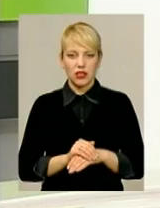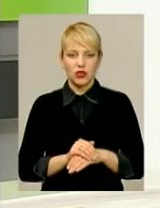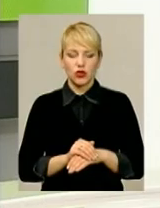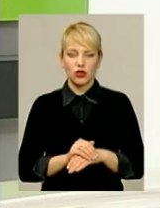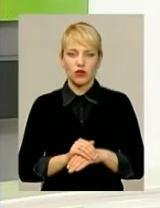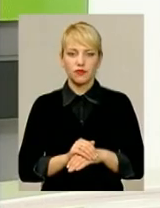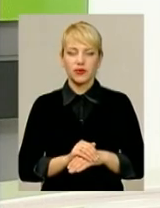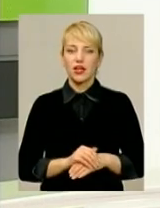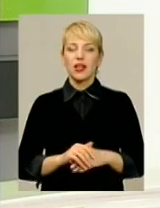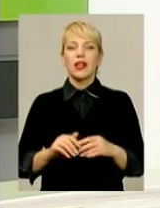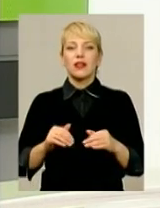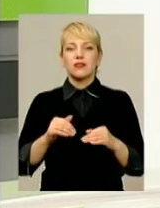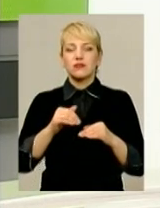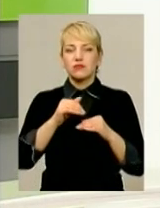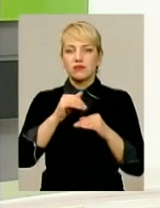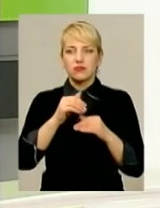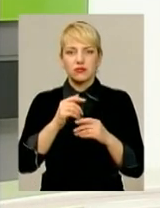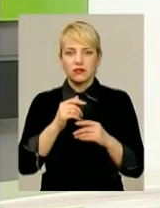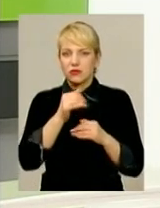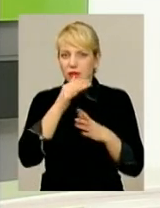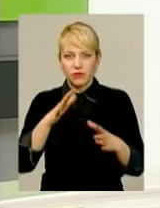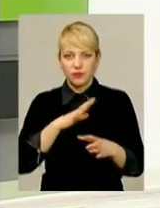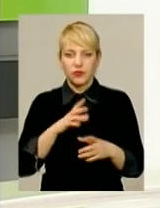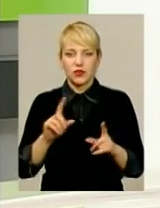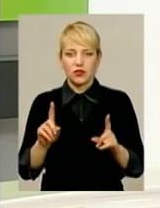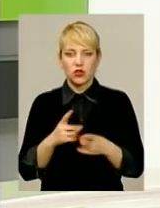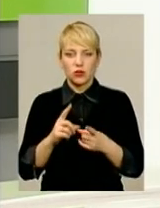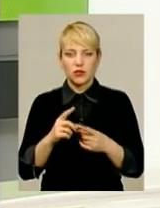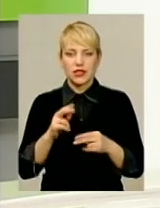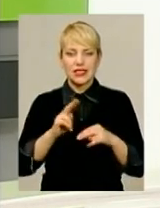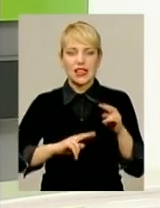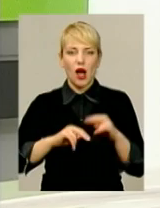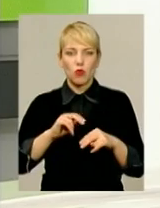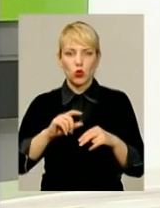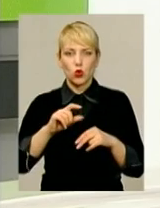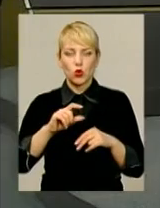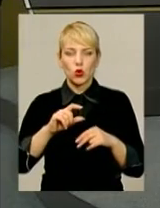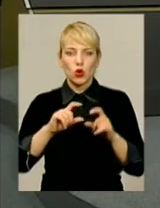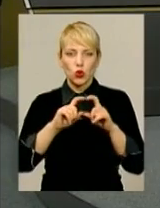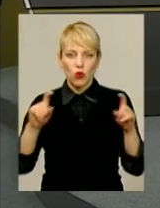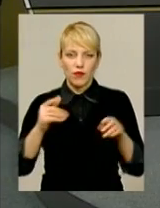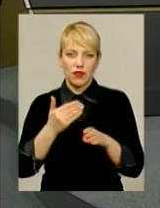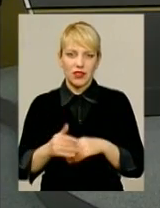Це нереально. Так, щоб забудовник виділив 1000 метрів квадратних для